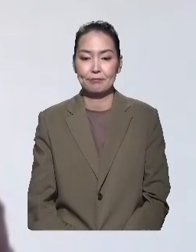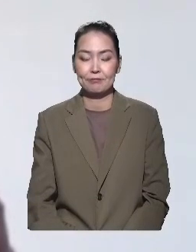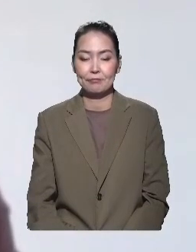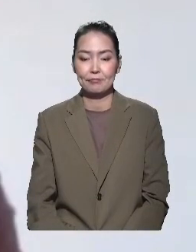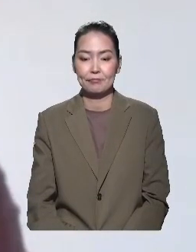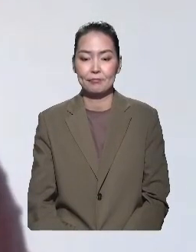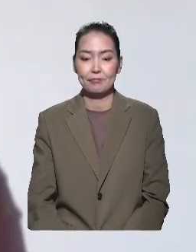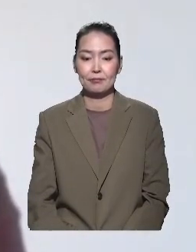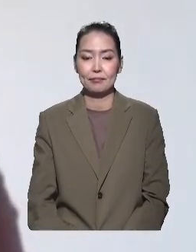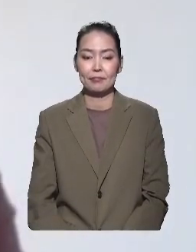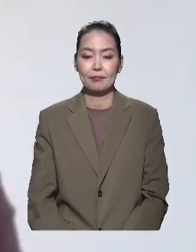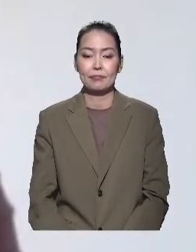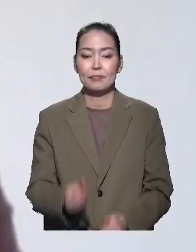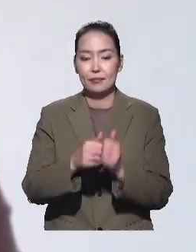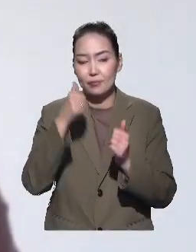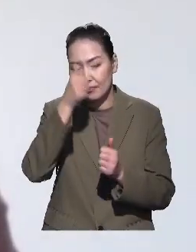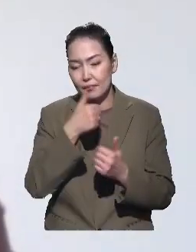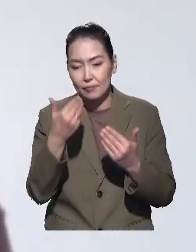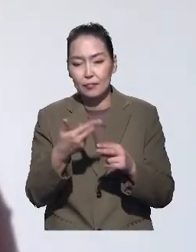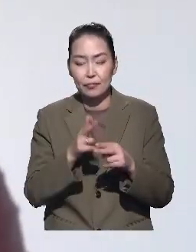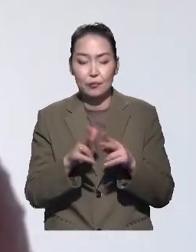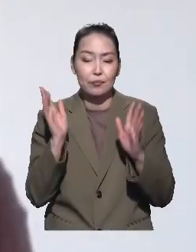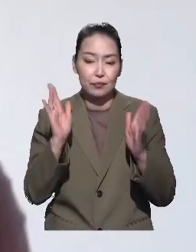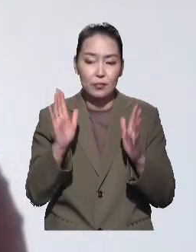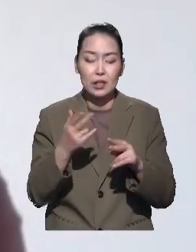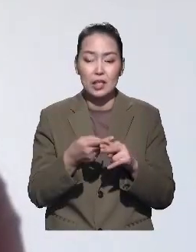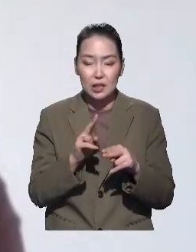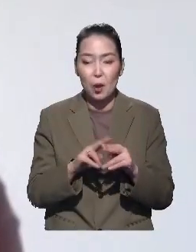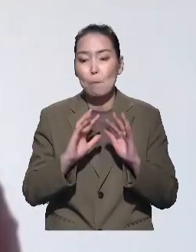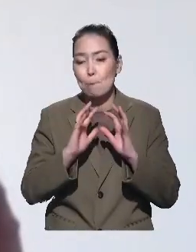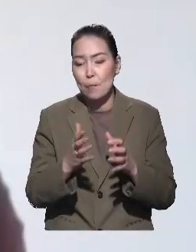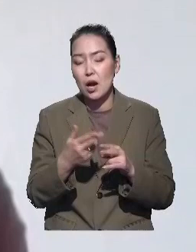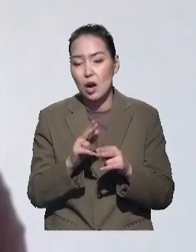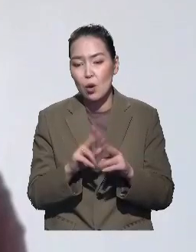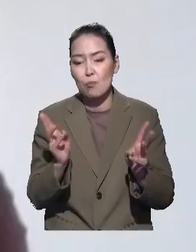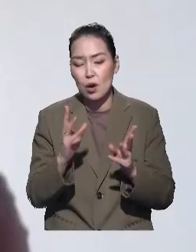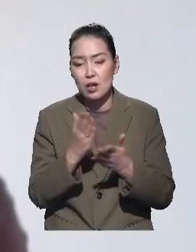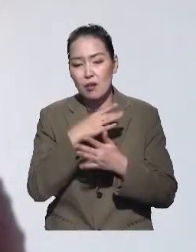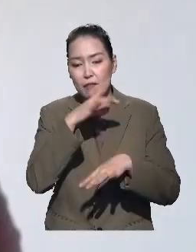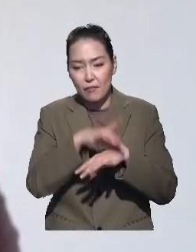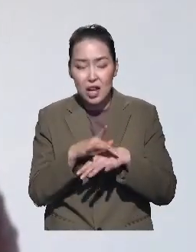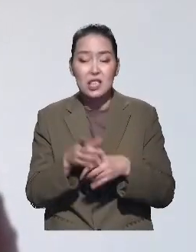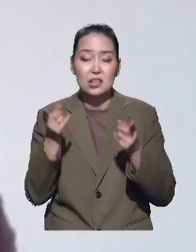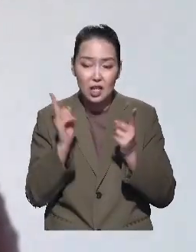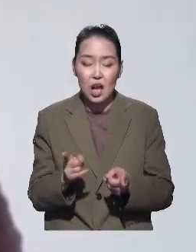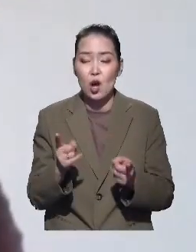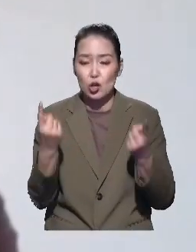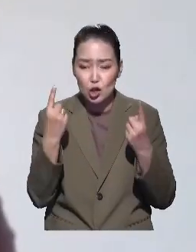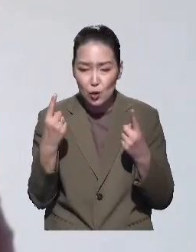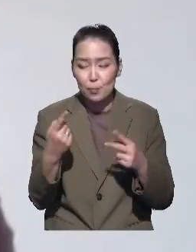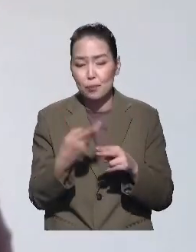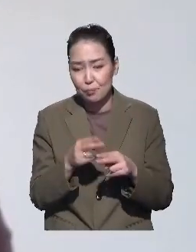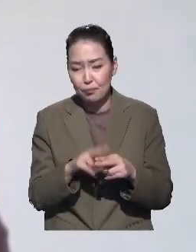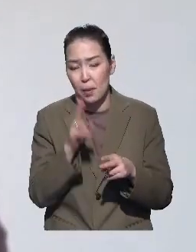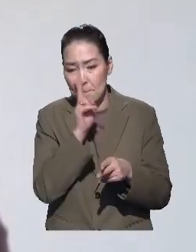Global Forest Watch ежегодно отслеживает масштабы потери лесов по всему миру. И в этом году мы обнаружили действительно значительное сокращение